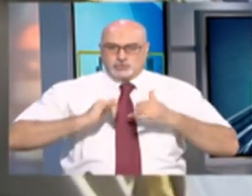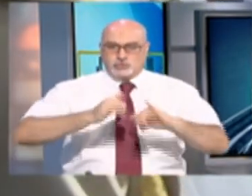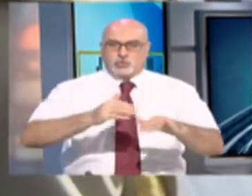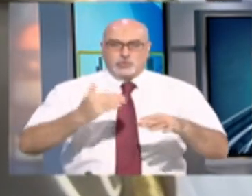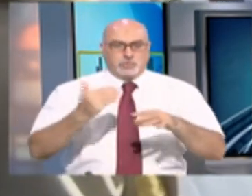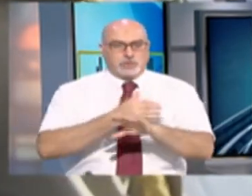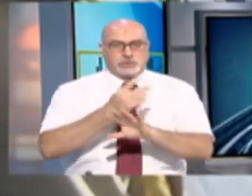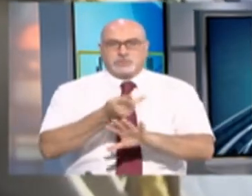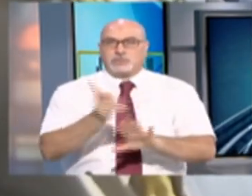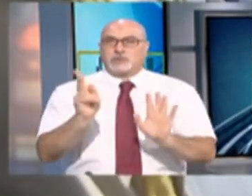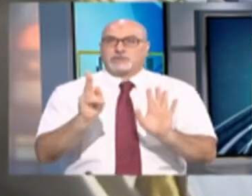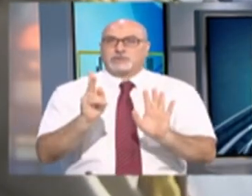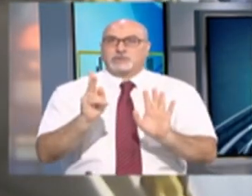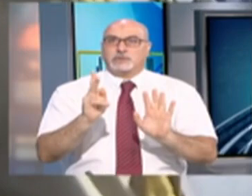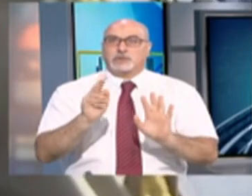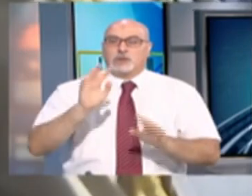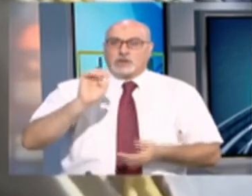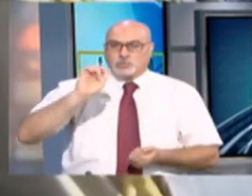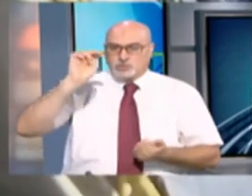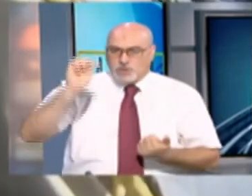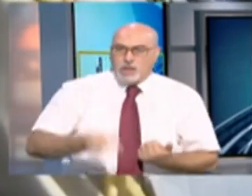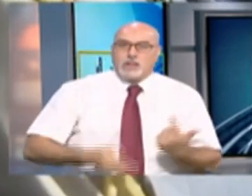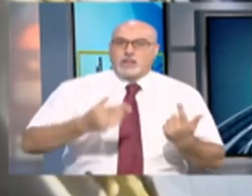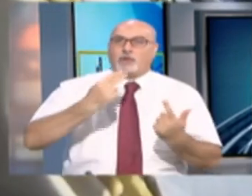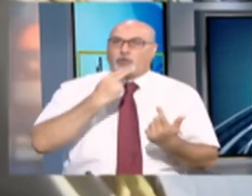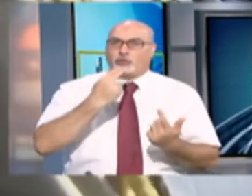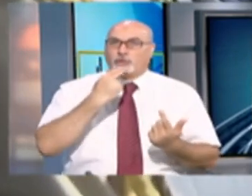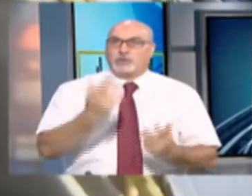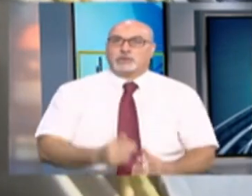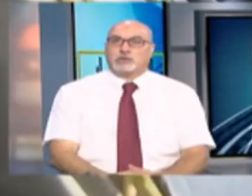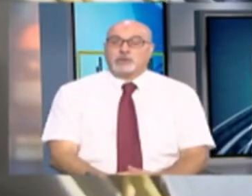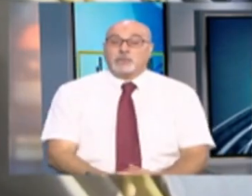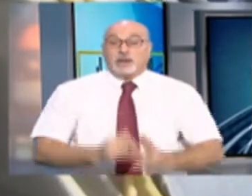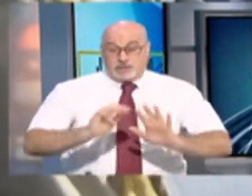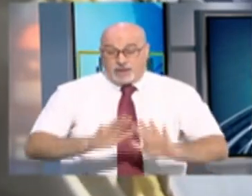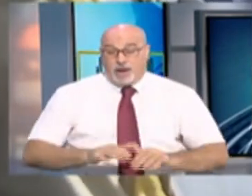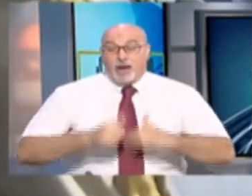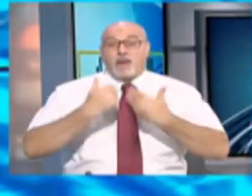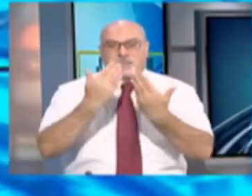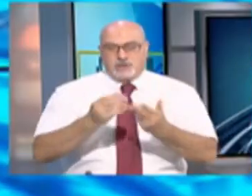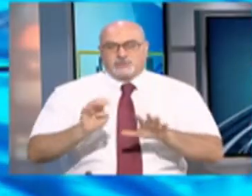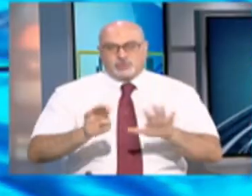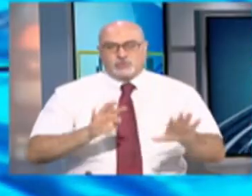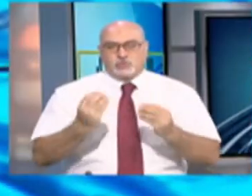بنجاح ان شاء الله يعني. الفريق الوطني تاعنا، ولكن من بعد الصيانه.